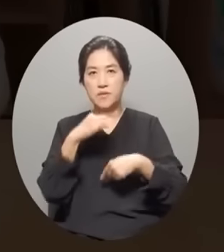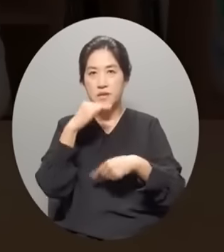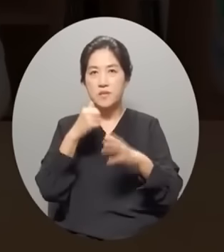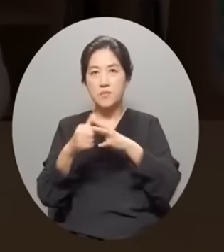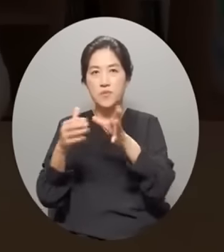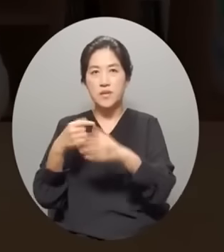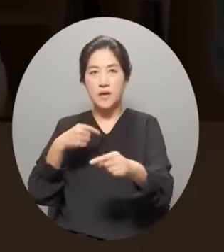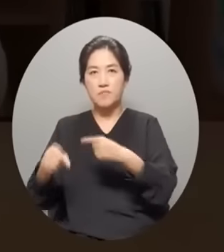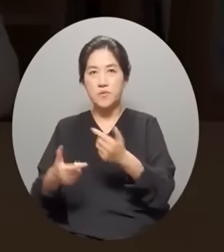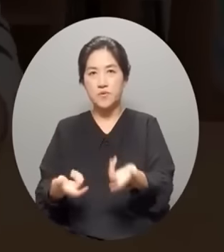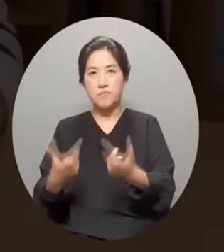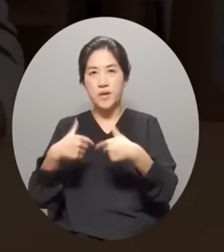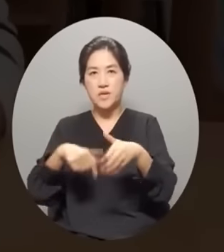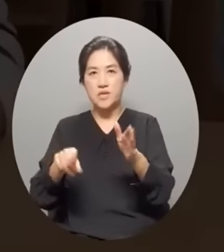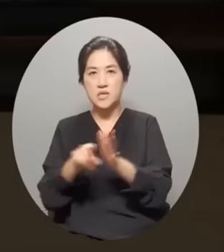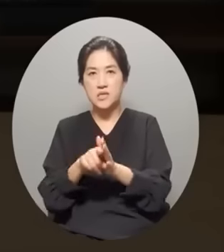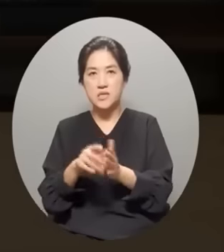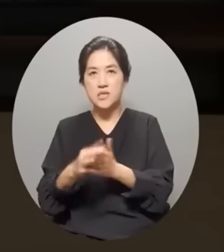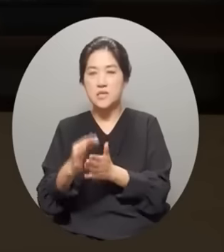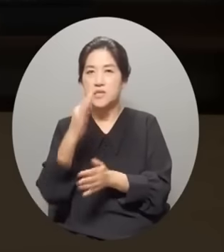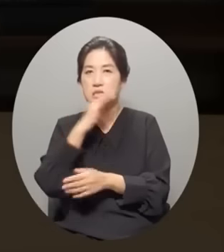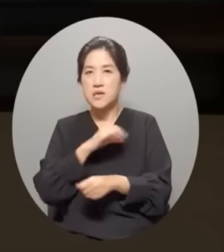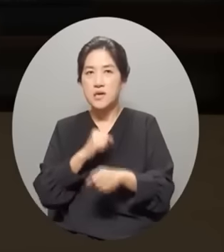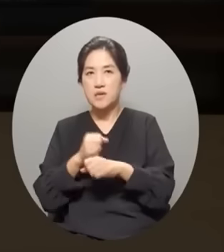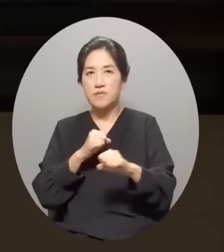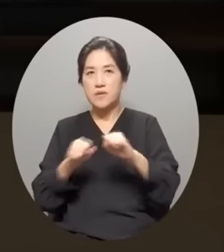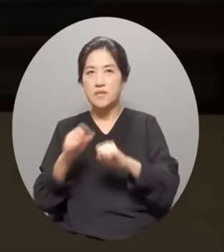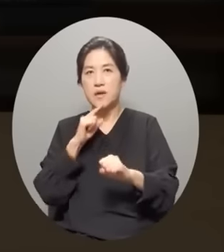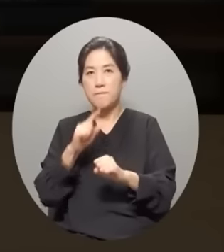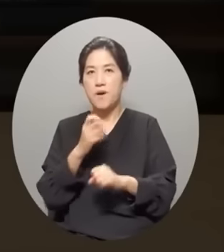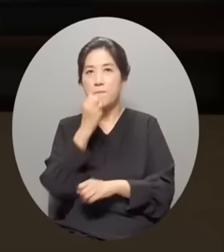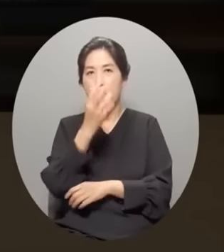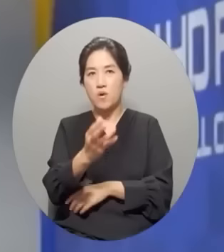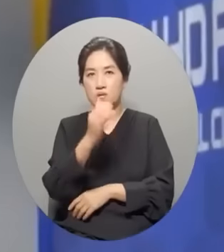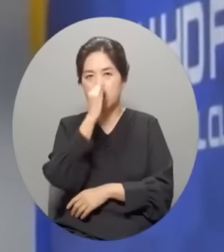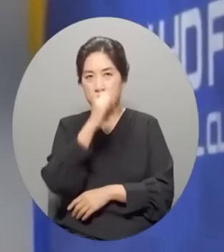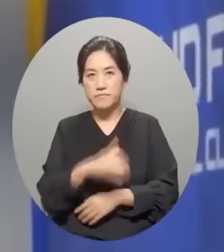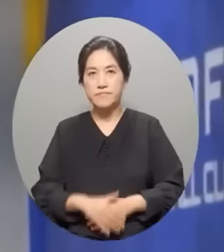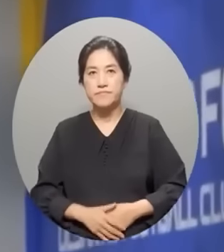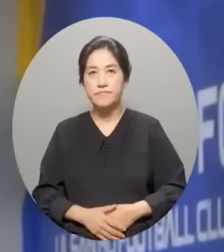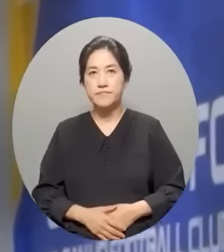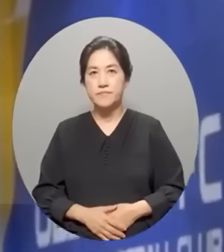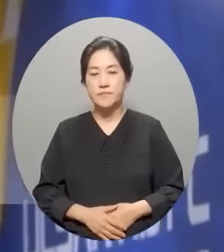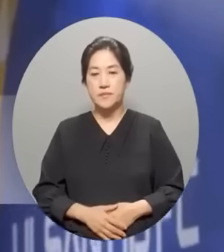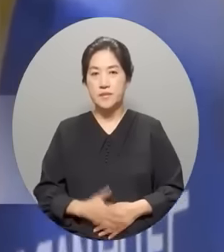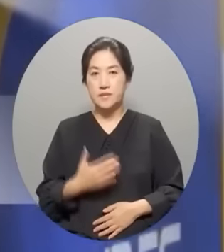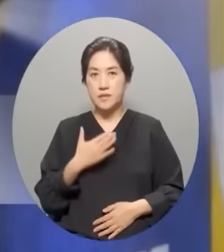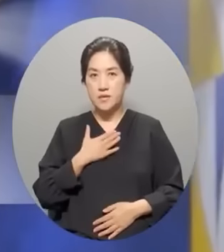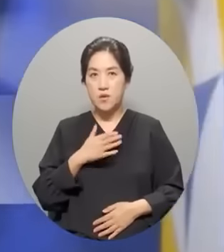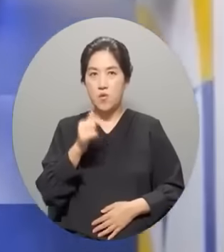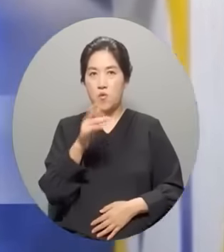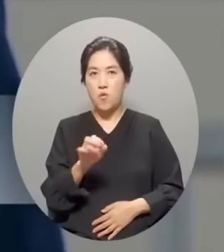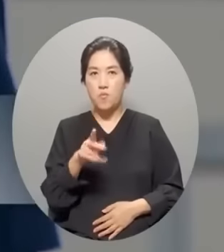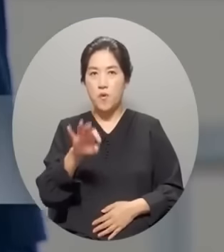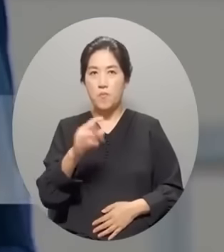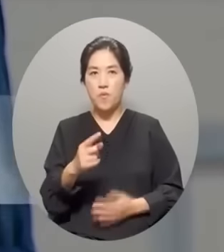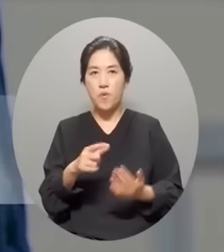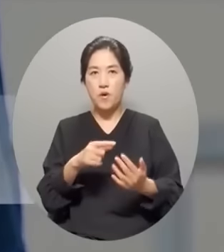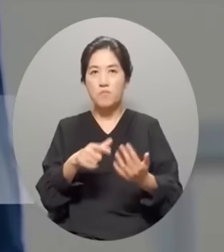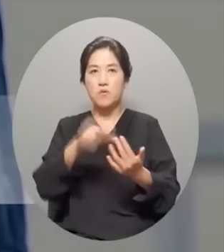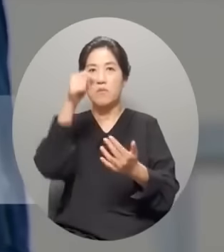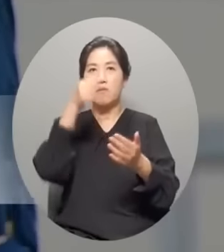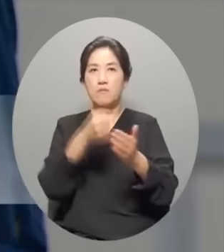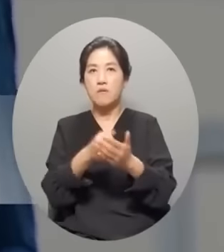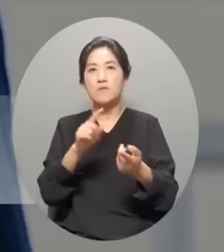대표팀 감독을 맡기 위해 사리사욕을 채우려고 했다고 폭로하기도 했습니다. 자신은 홍명보 감독이 내정된 줄도